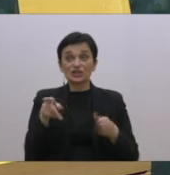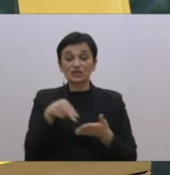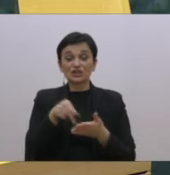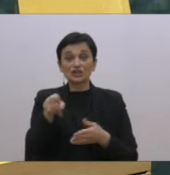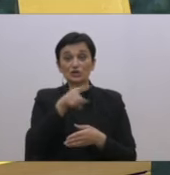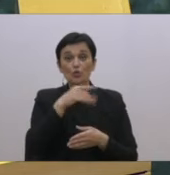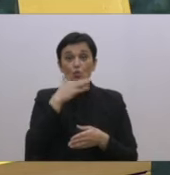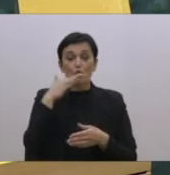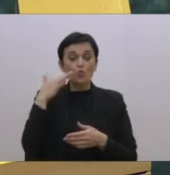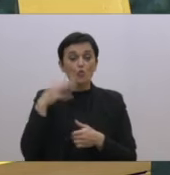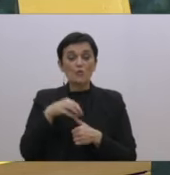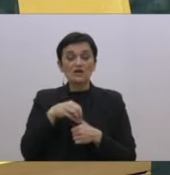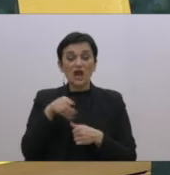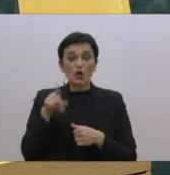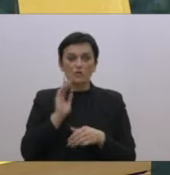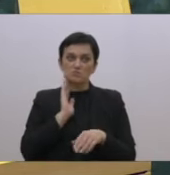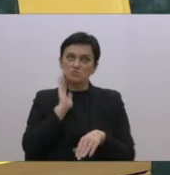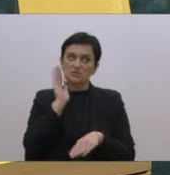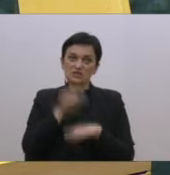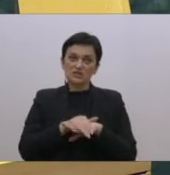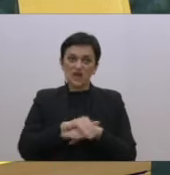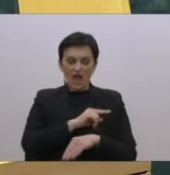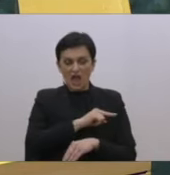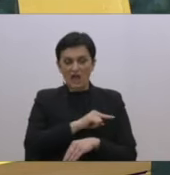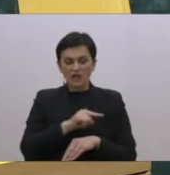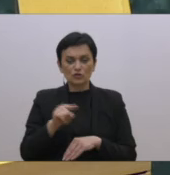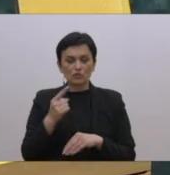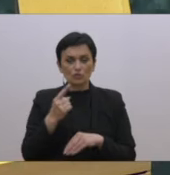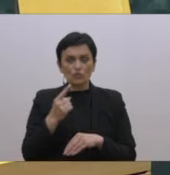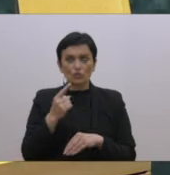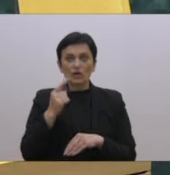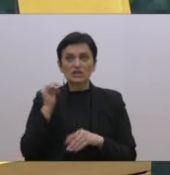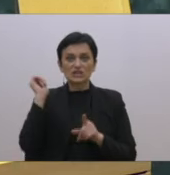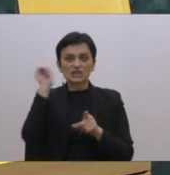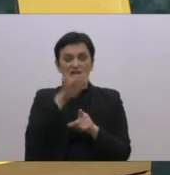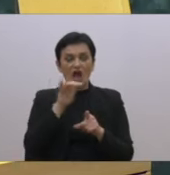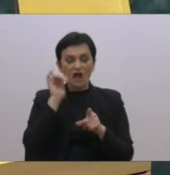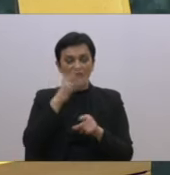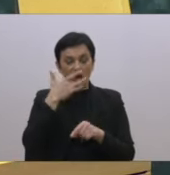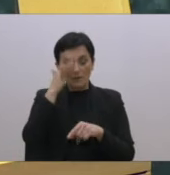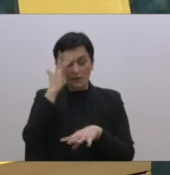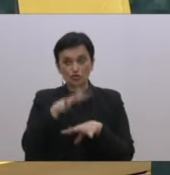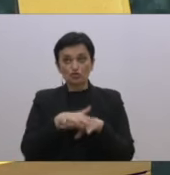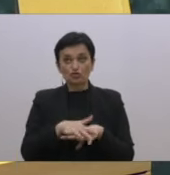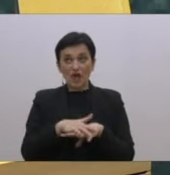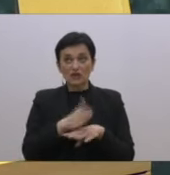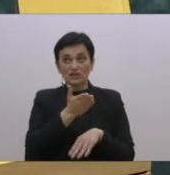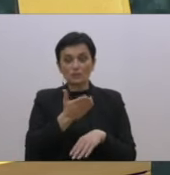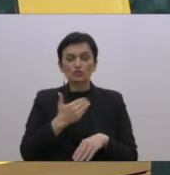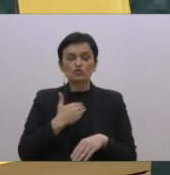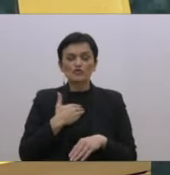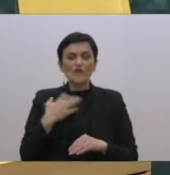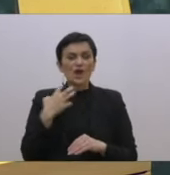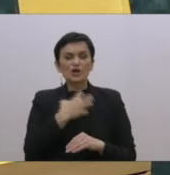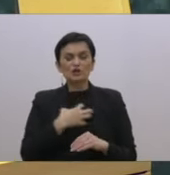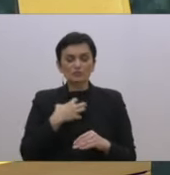უმრავლესობის ლიდერი მთელი ამ დღეების განმავლობაში და არა მხოლოდ თავს ესხმის ამერიკის შეერთებულ შტატებს, ჩვენს ყველაზე